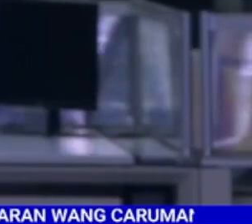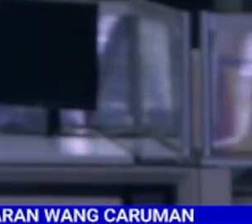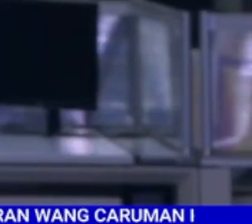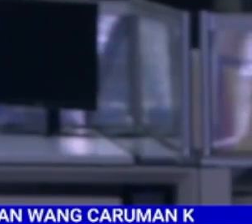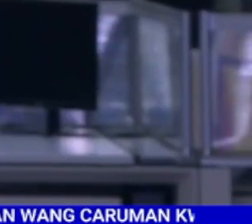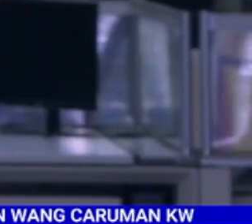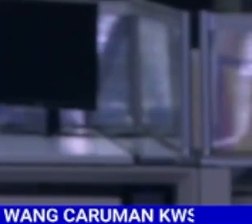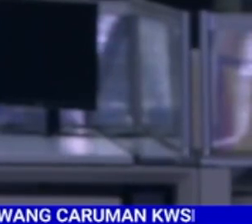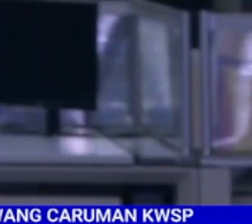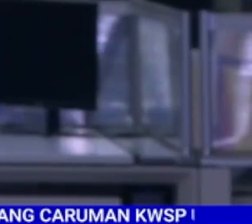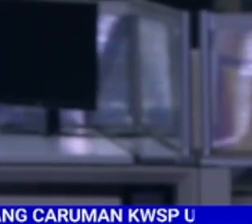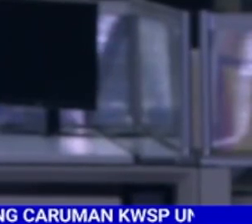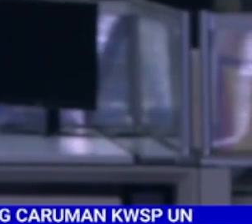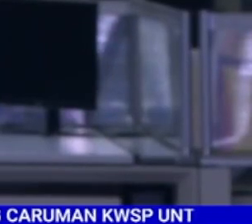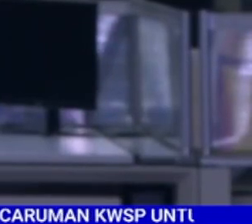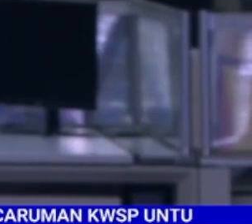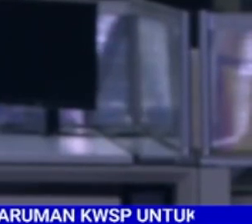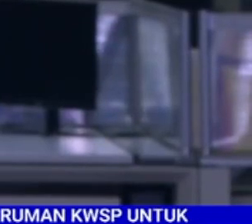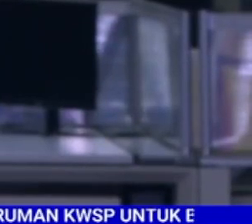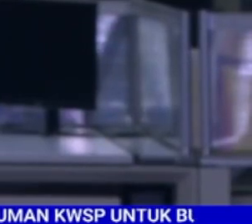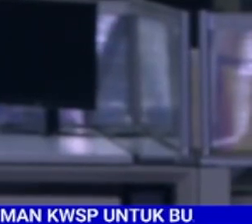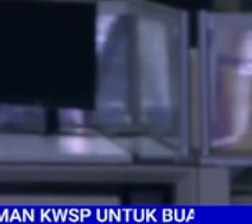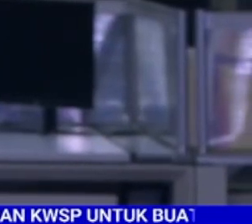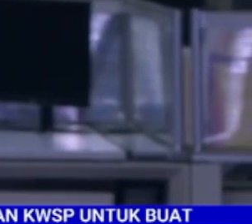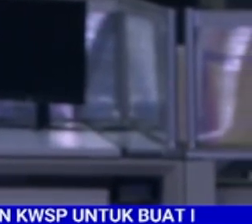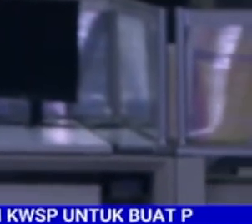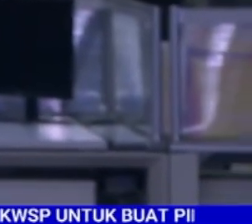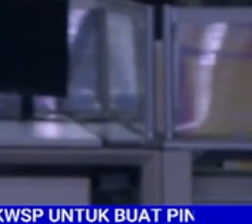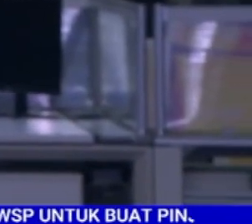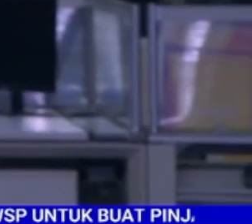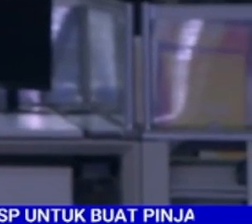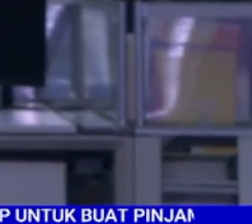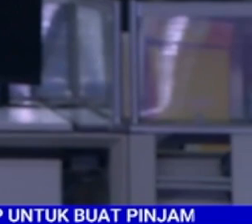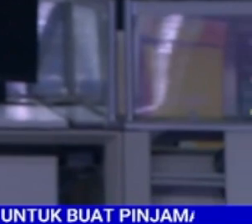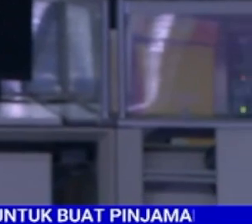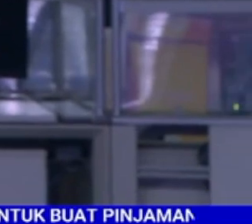Baik, saudara, paparan itu mengakhiri Kanta 744. Ikuti berita